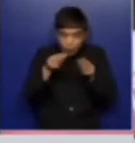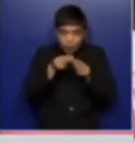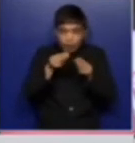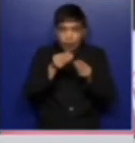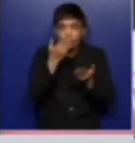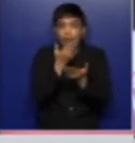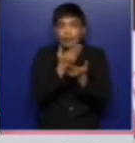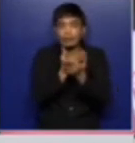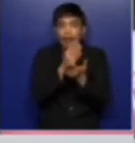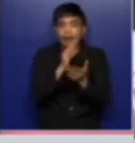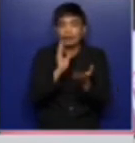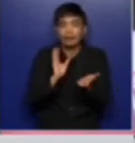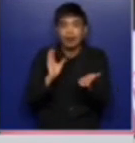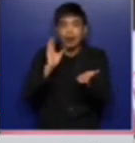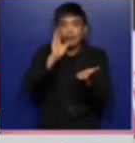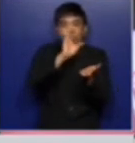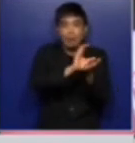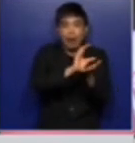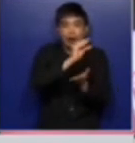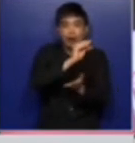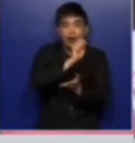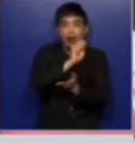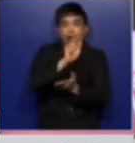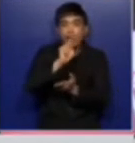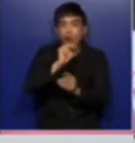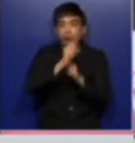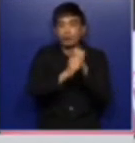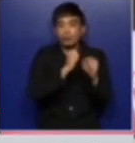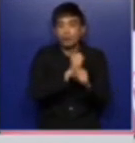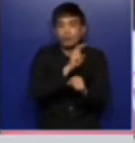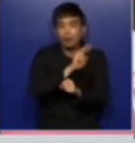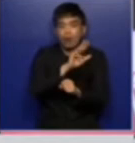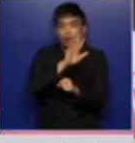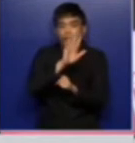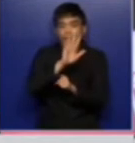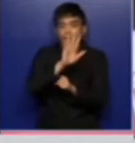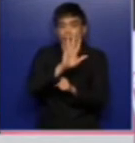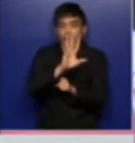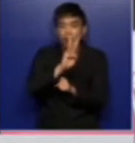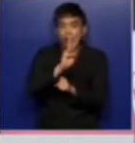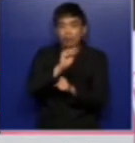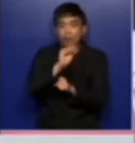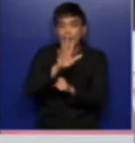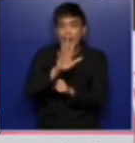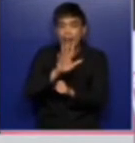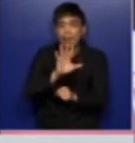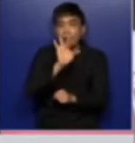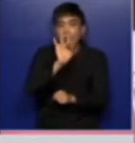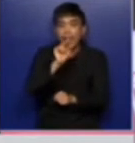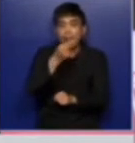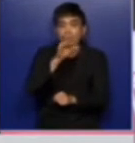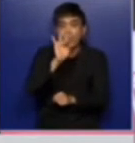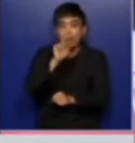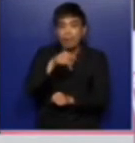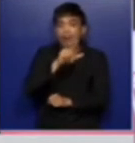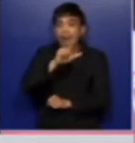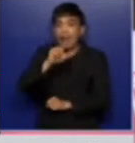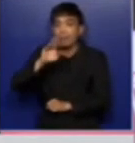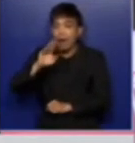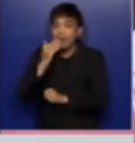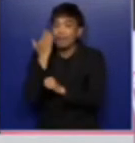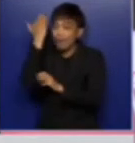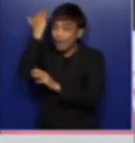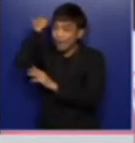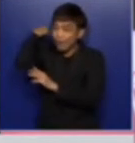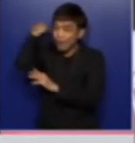พ.ศ. 2563จำนวน 88,000 ล้านบาทที่ผ่านมามีการ